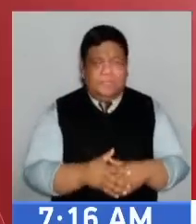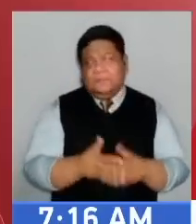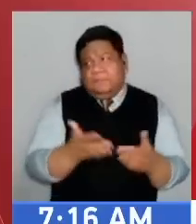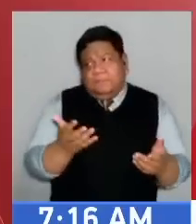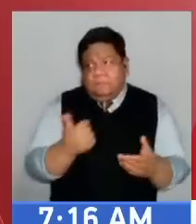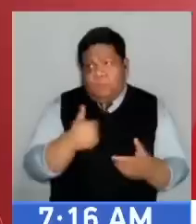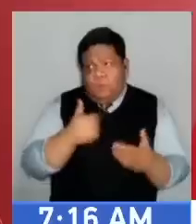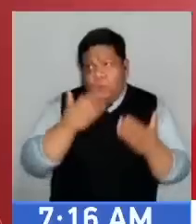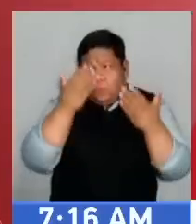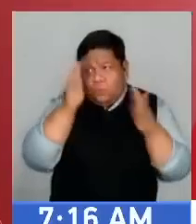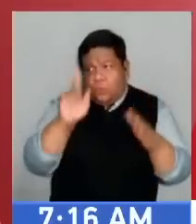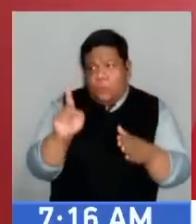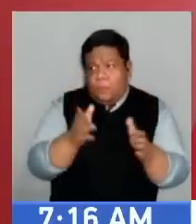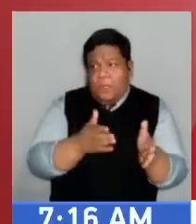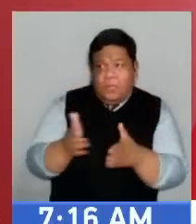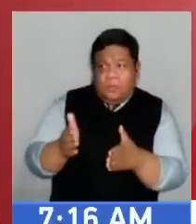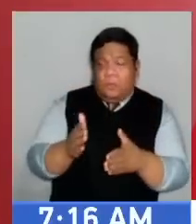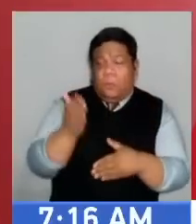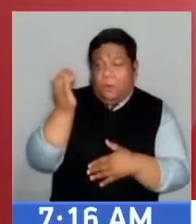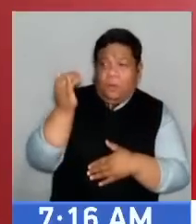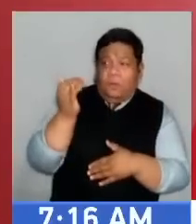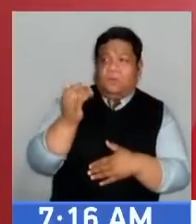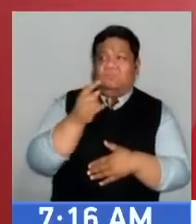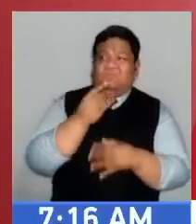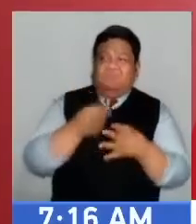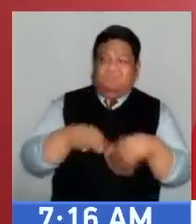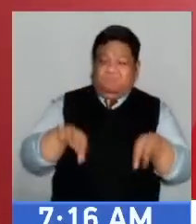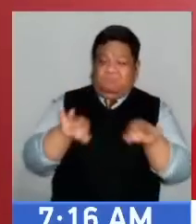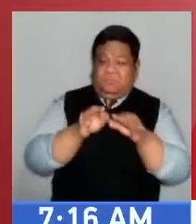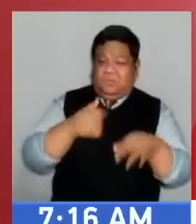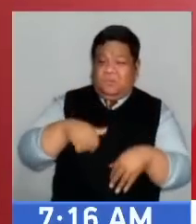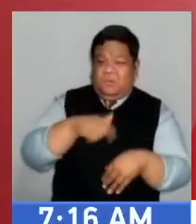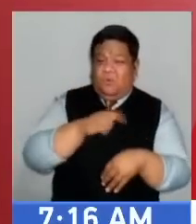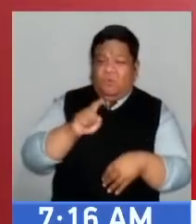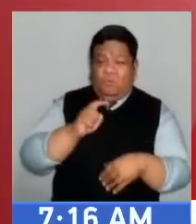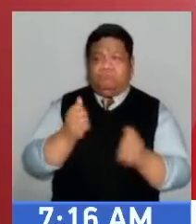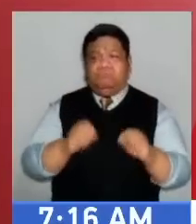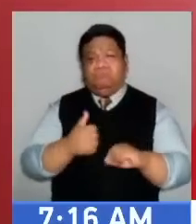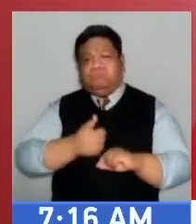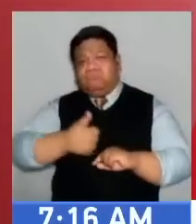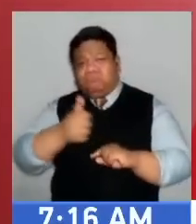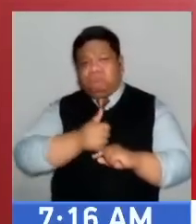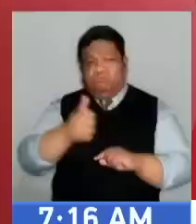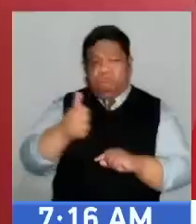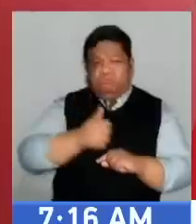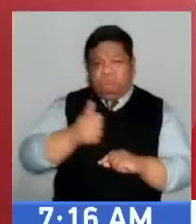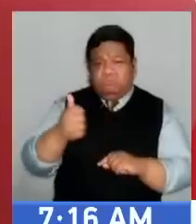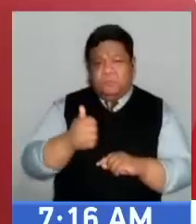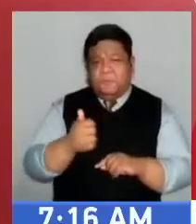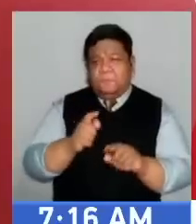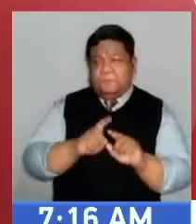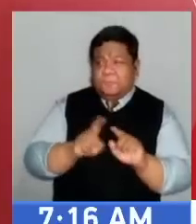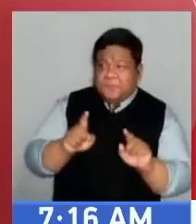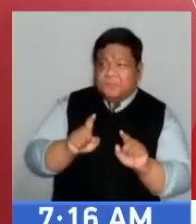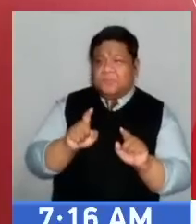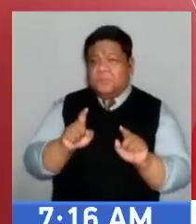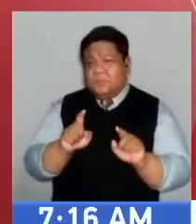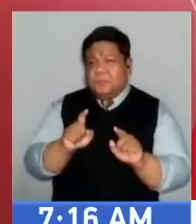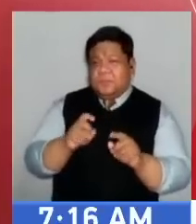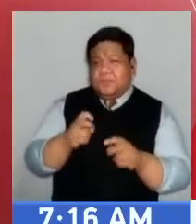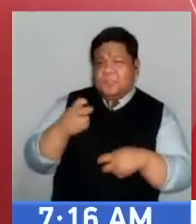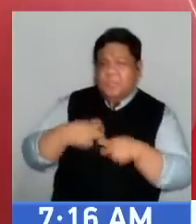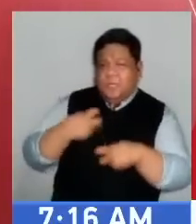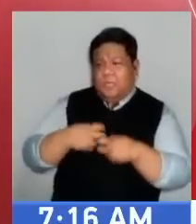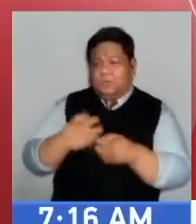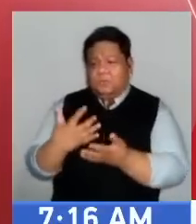Kasi ang importante sa amin, nakakabiyahe kami. Ang problema nga lang, hirap na kami kumita dahil nga sa mga minibus